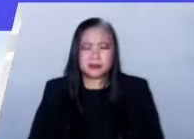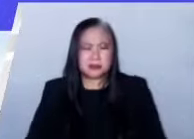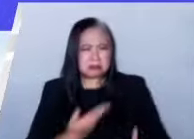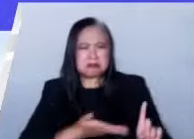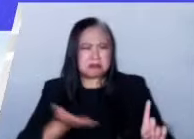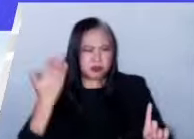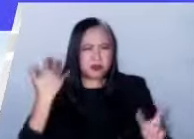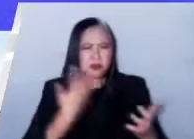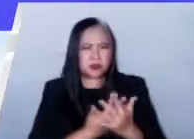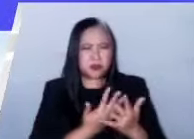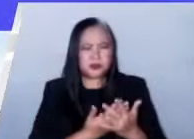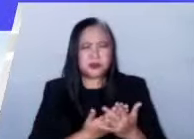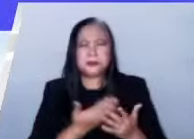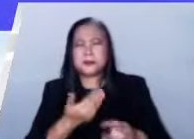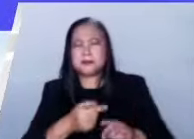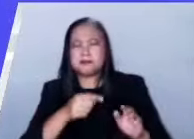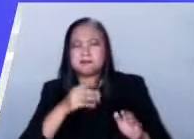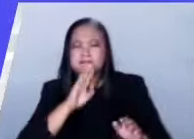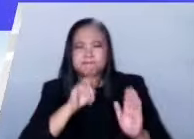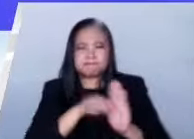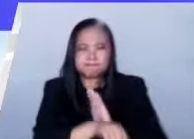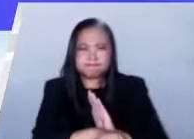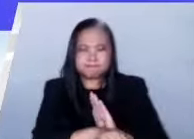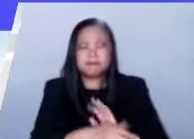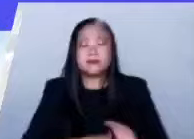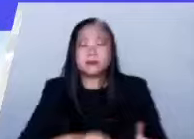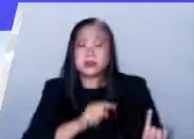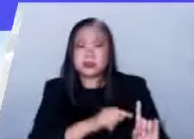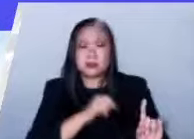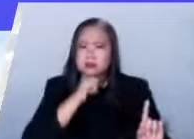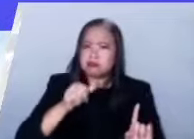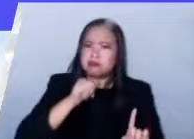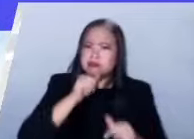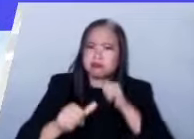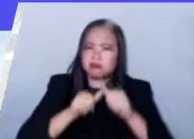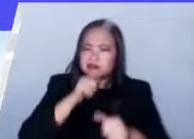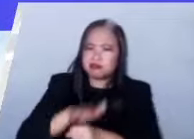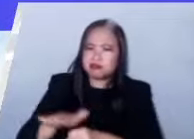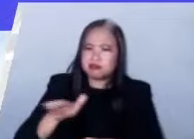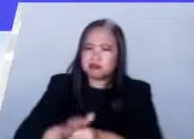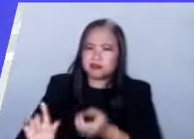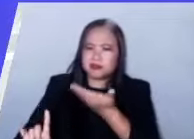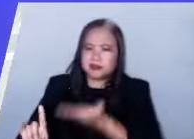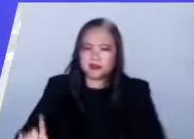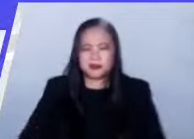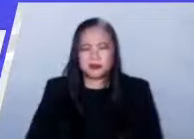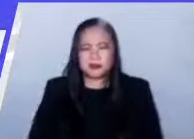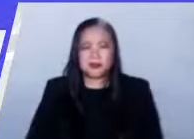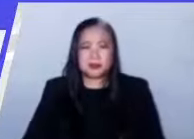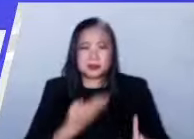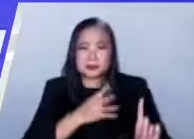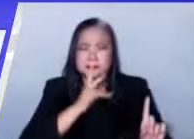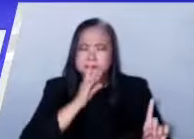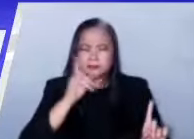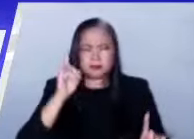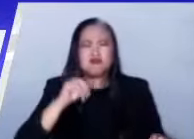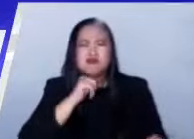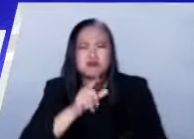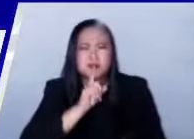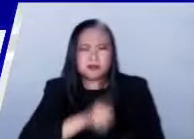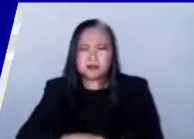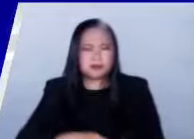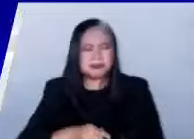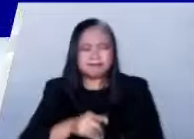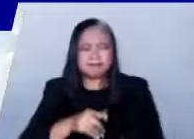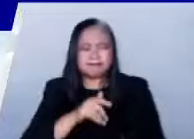frustrated homicide, itinanggi niyang pinagsamantalahan niya ang biktima. Wala po talagang katotohanan po. Sir, tinutukan niyo raw po